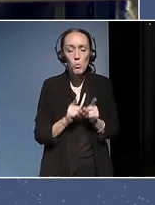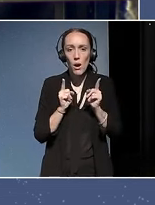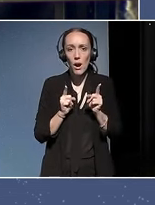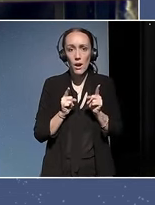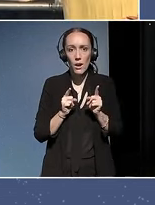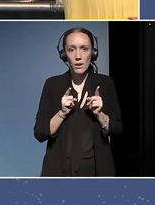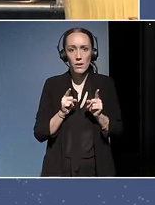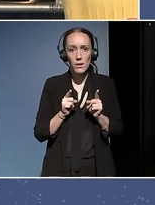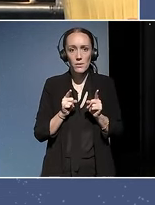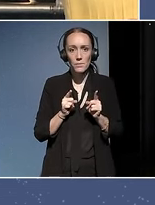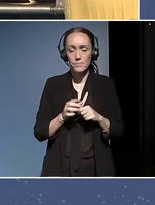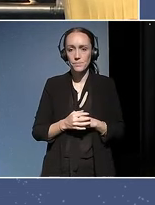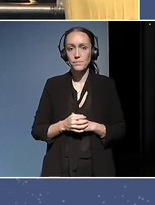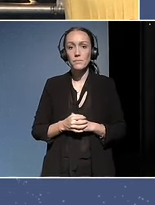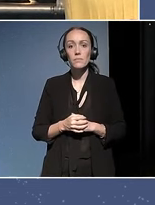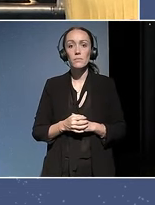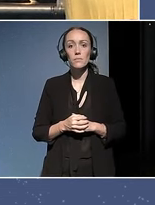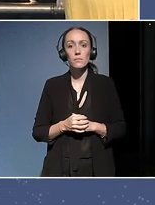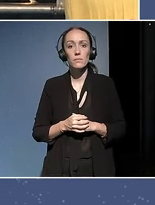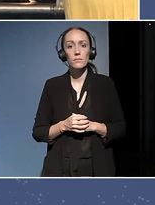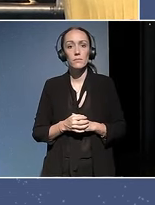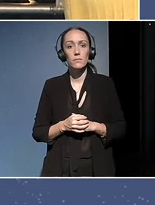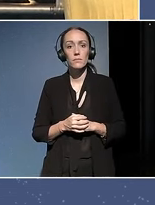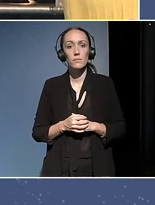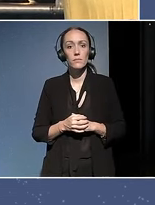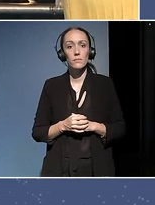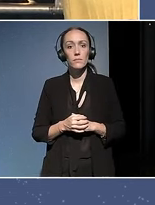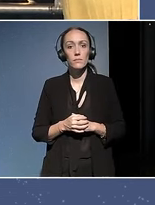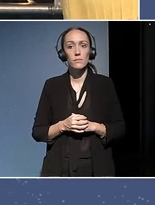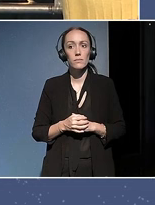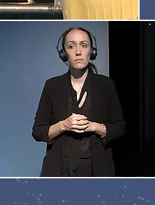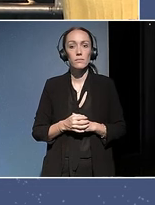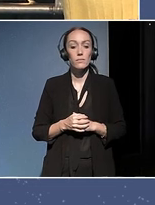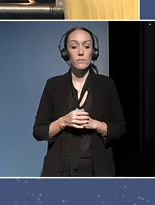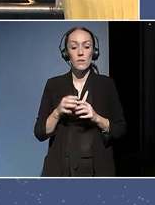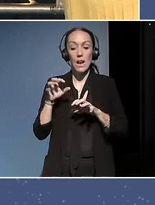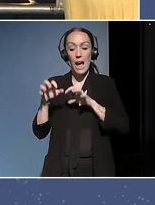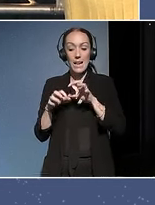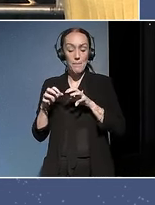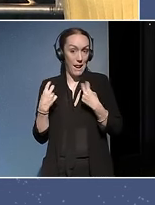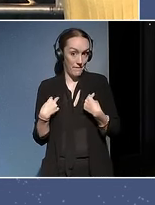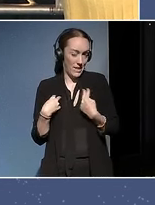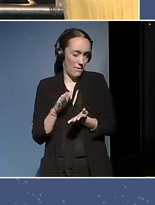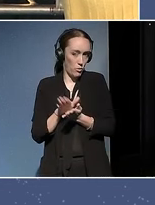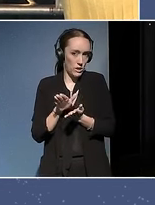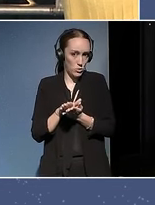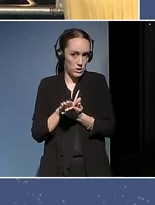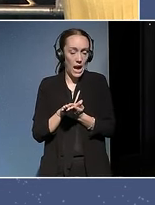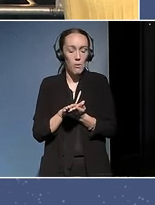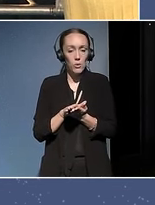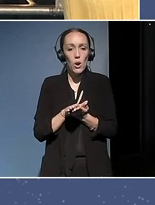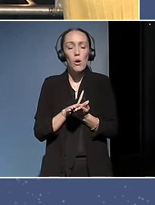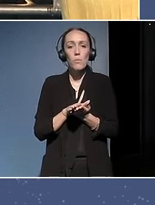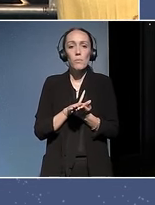cranio che eh quando nell'animale vivo sono coperti